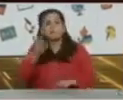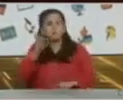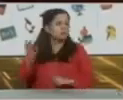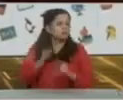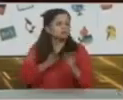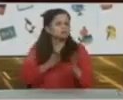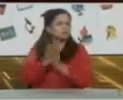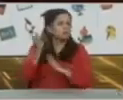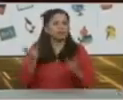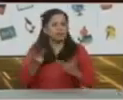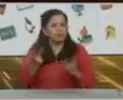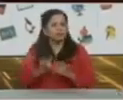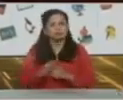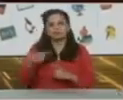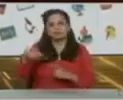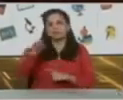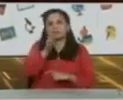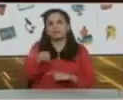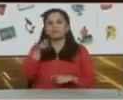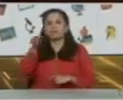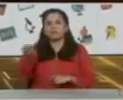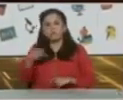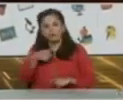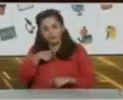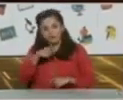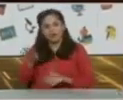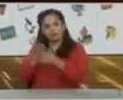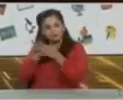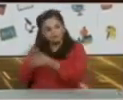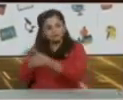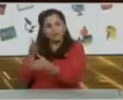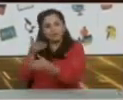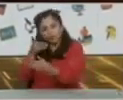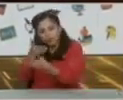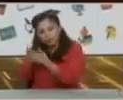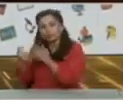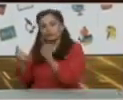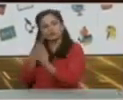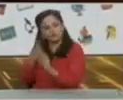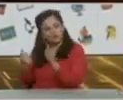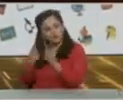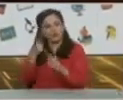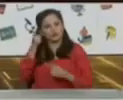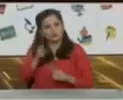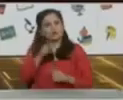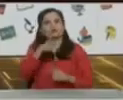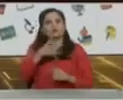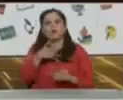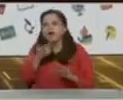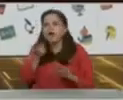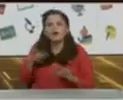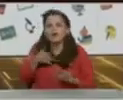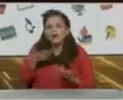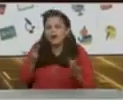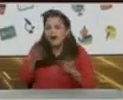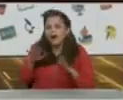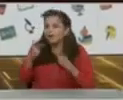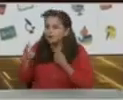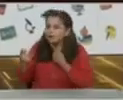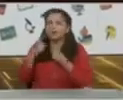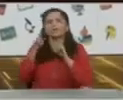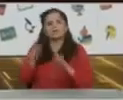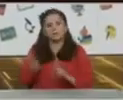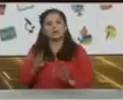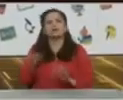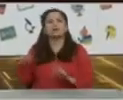है कि आप उसके मन से जुड़े, उसके मन से ही करें और उसकी